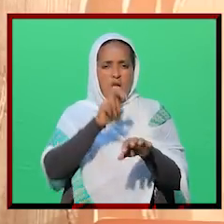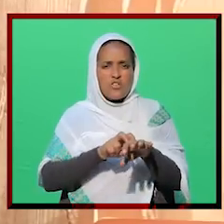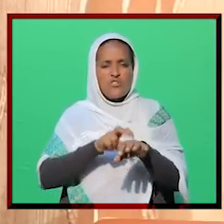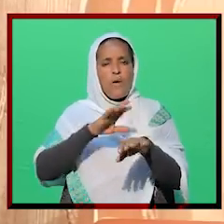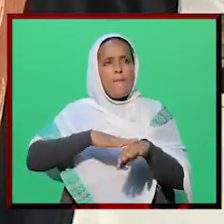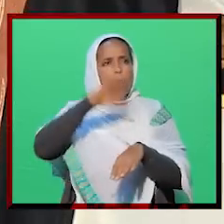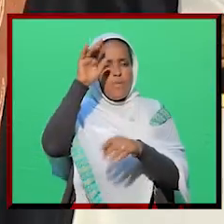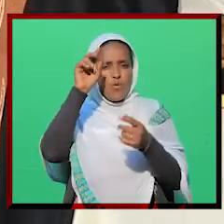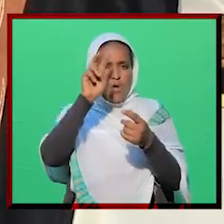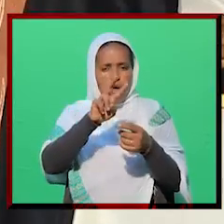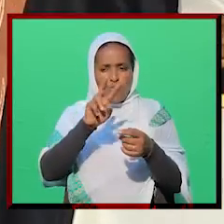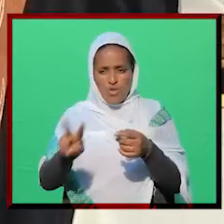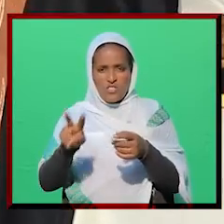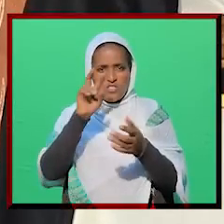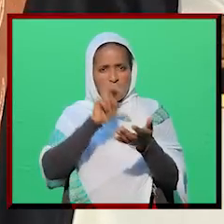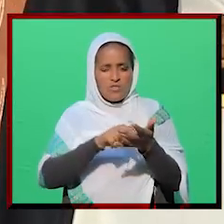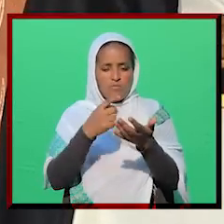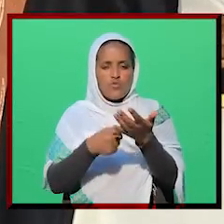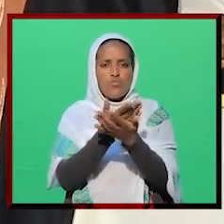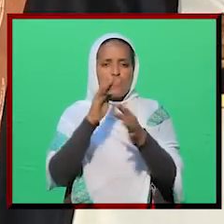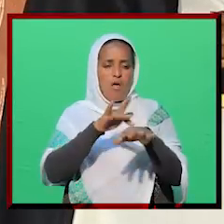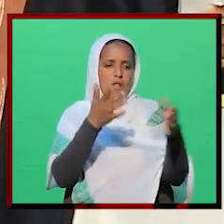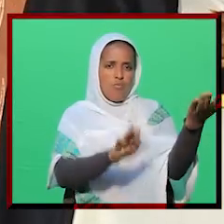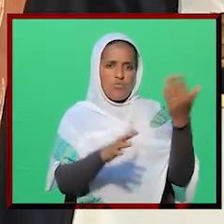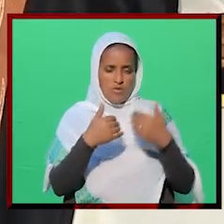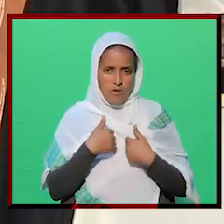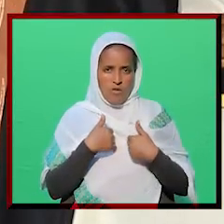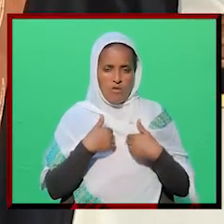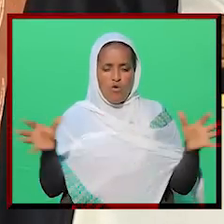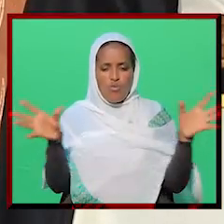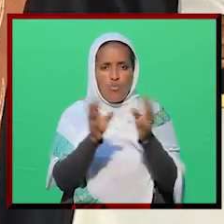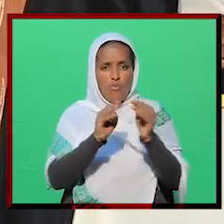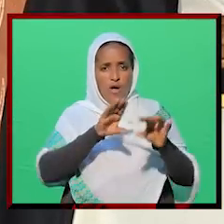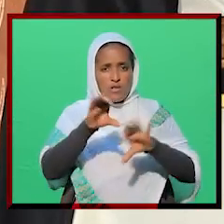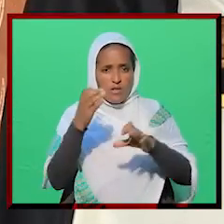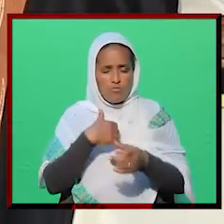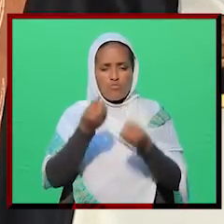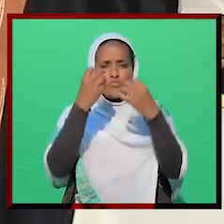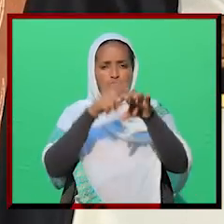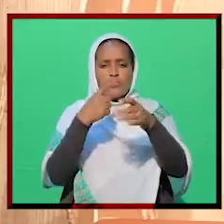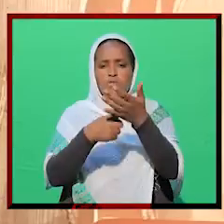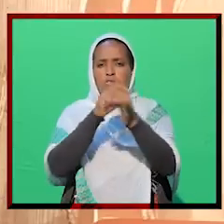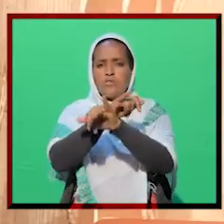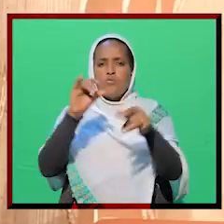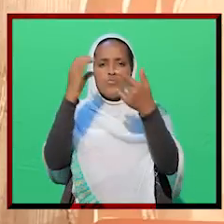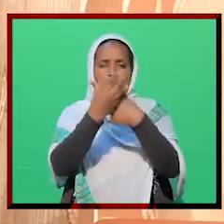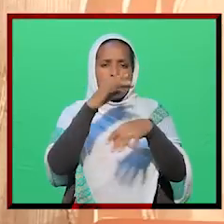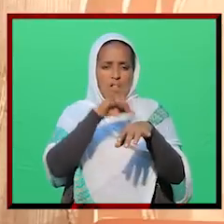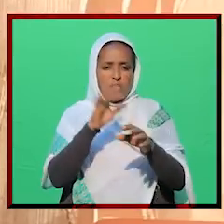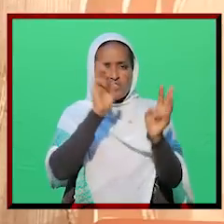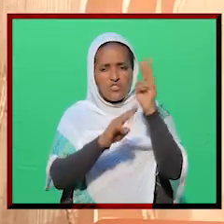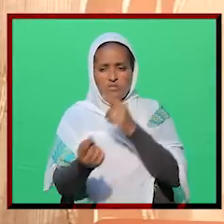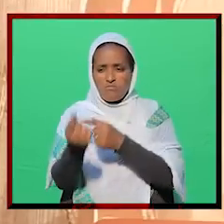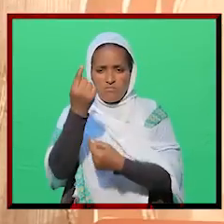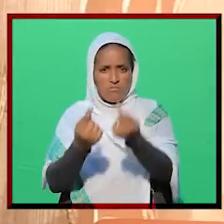ጉዳይ። ጉባኤም የሚደረግ የነበረው ብዙ ጊዜ በእንደዚህ አይነት ሁኔታ ችግር ይፈጠር ስለነበረ ወደ አንድነት ለመምጣት